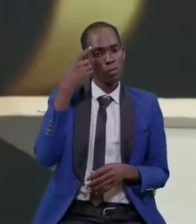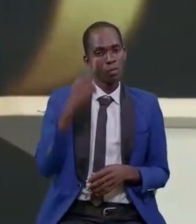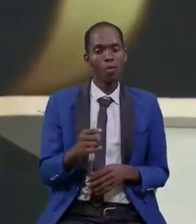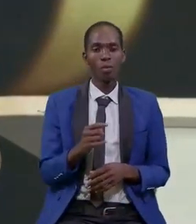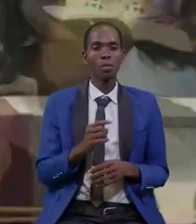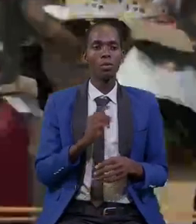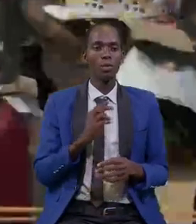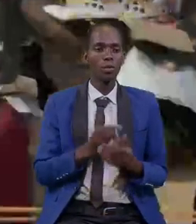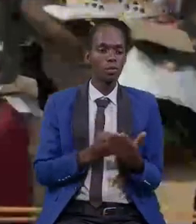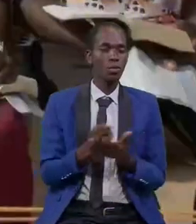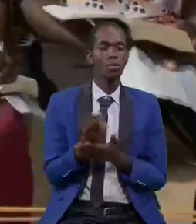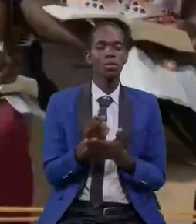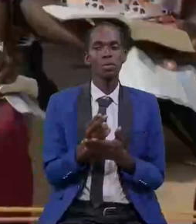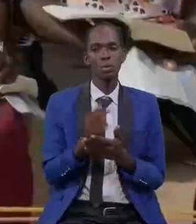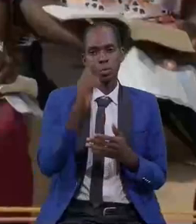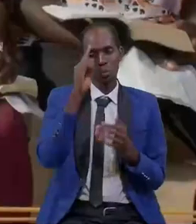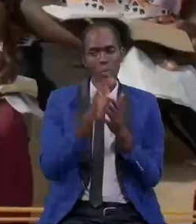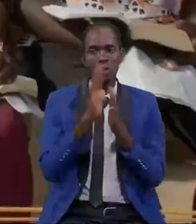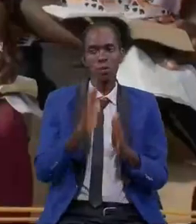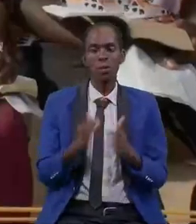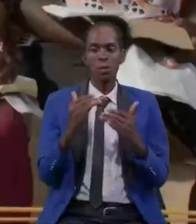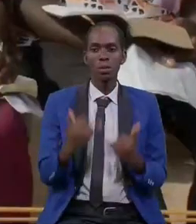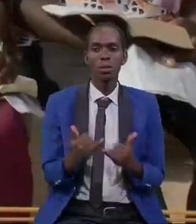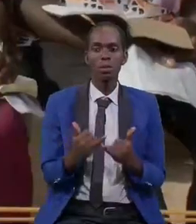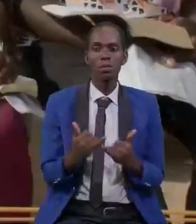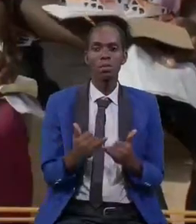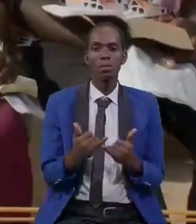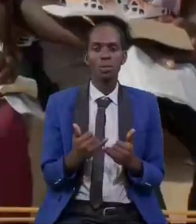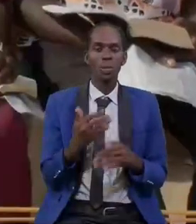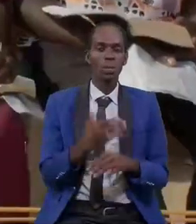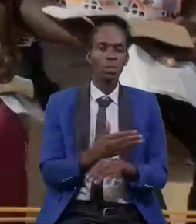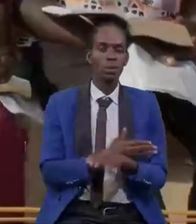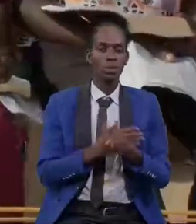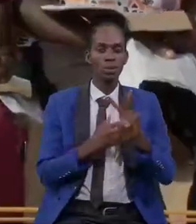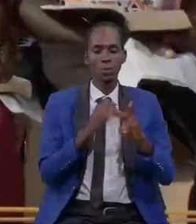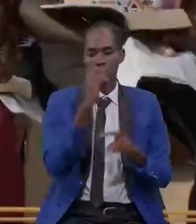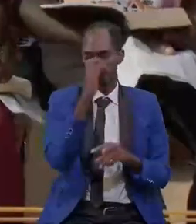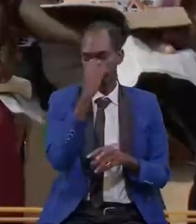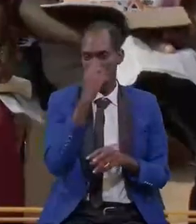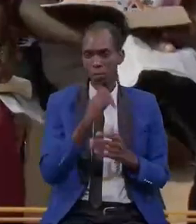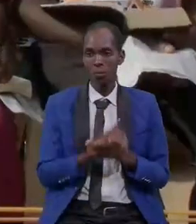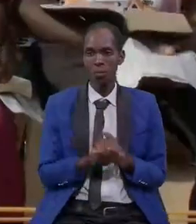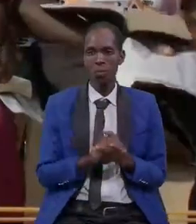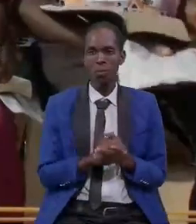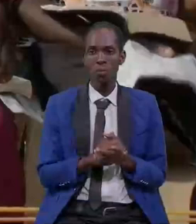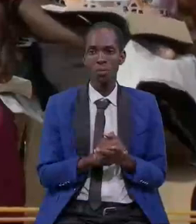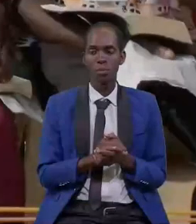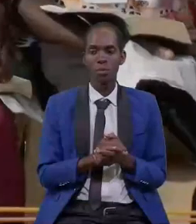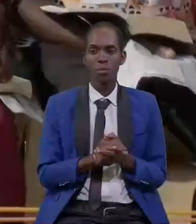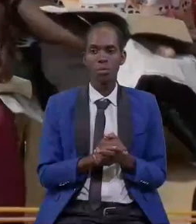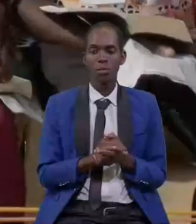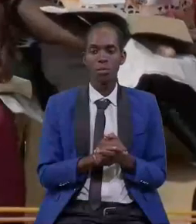saints sincères. Deuxième élément maintenant, le purificateur